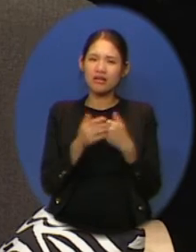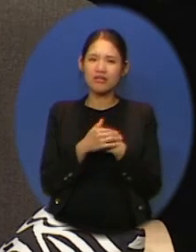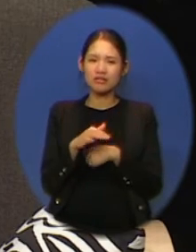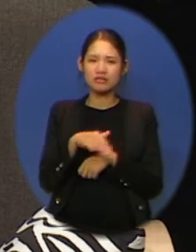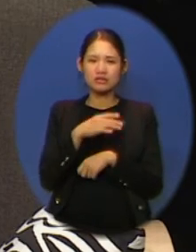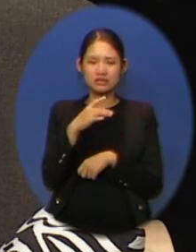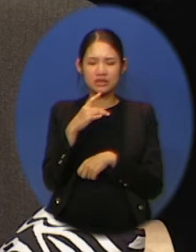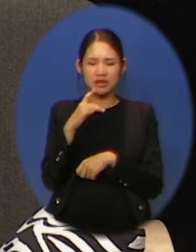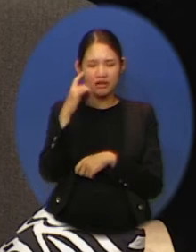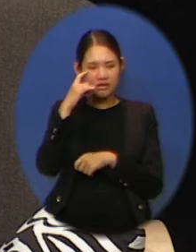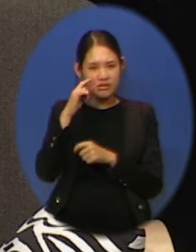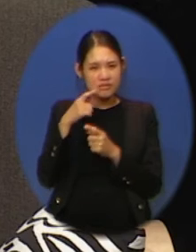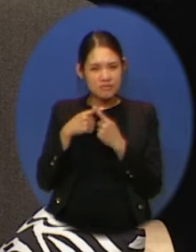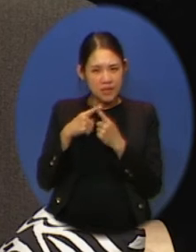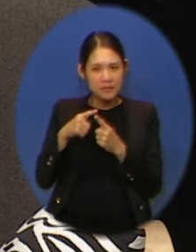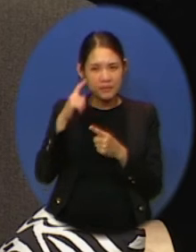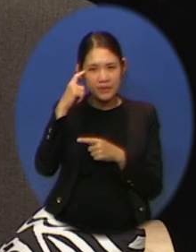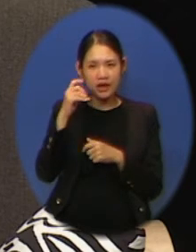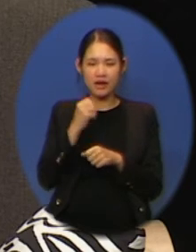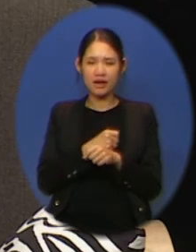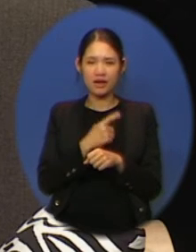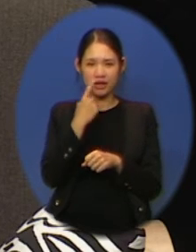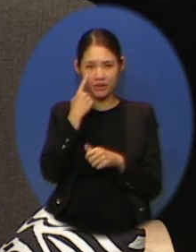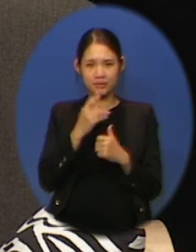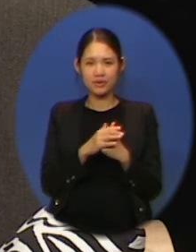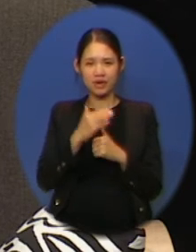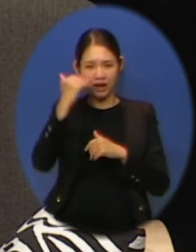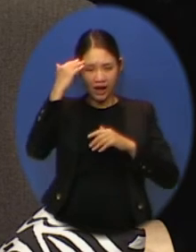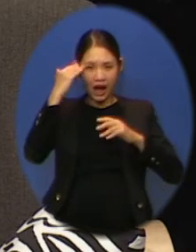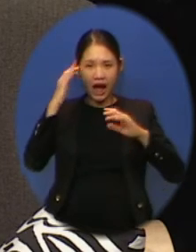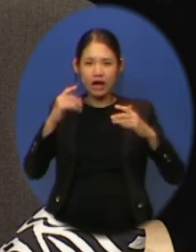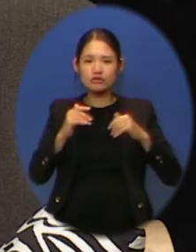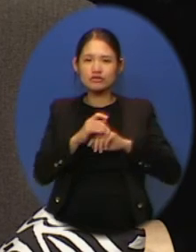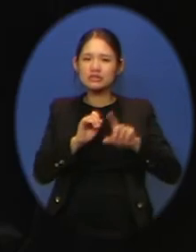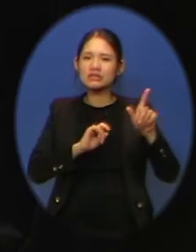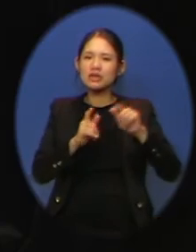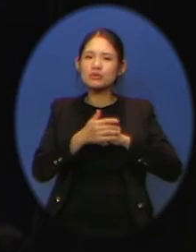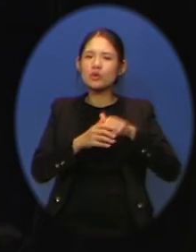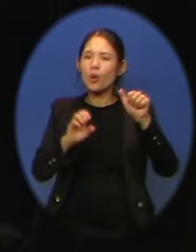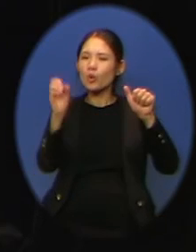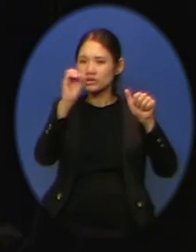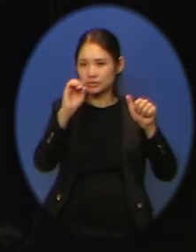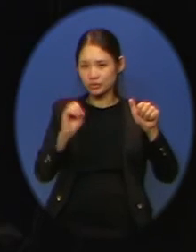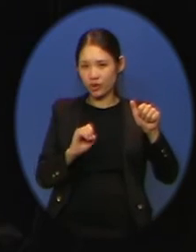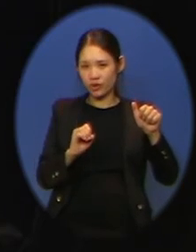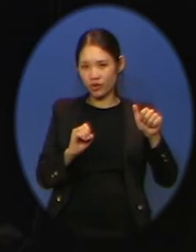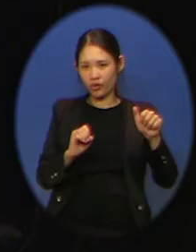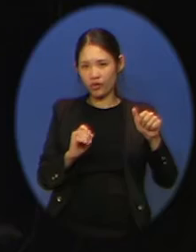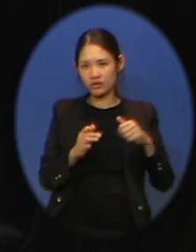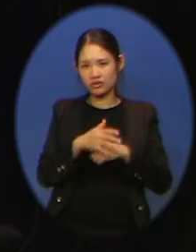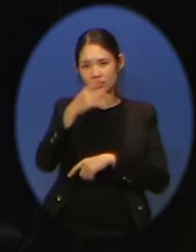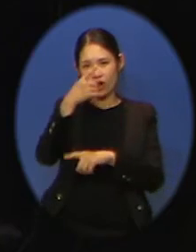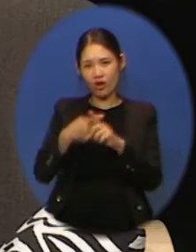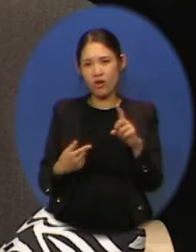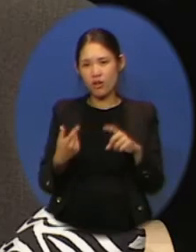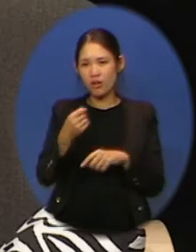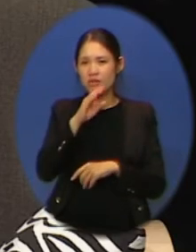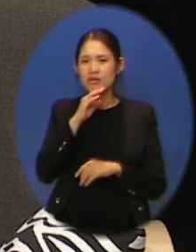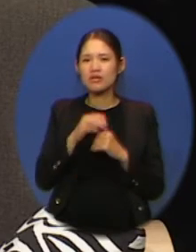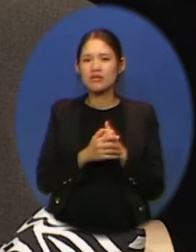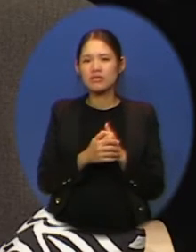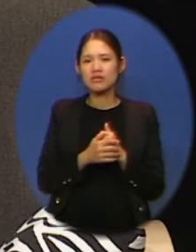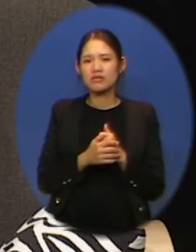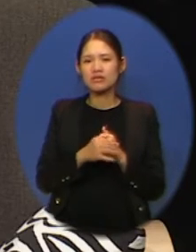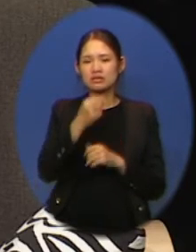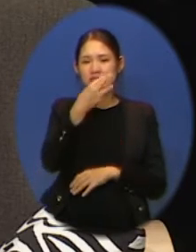냉정하게 생각해 봅시다. 우리나라가 지금 거의 50%를 내고 있습니다. 예. 맞아요. 50% 절반을 예. 내고 있다고요? 예. 트럼프가